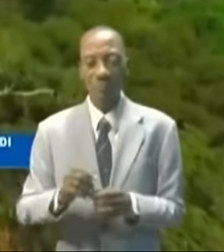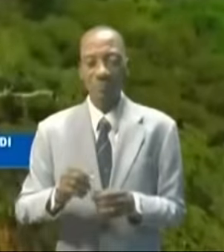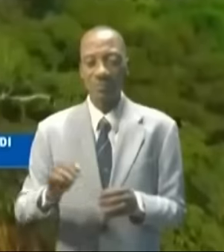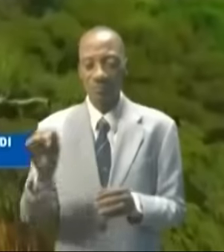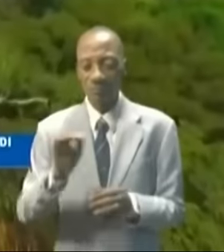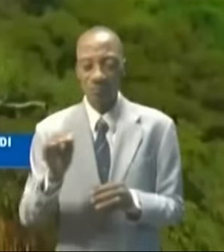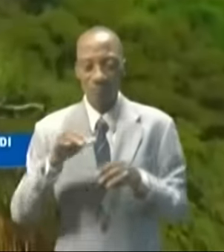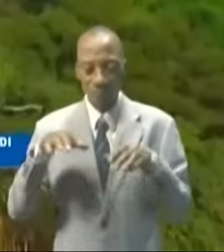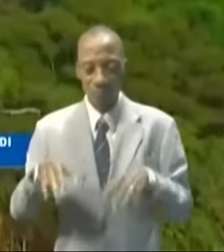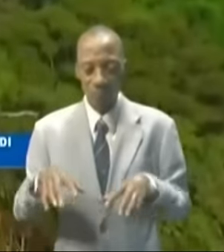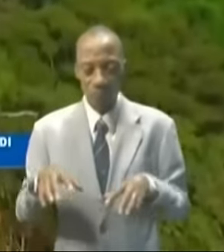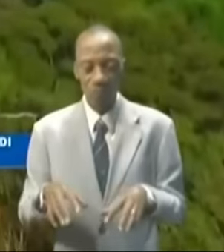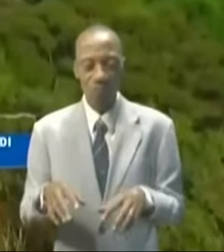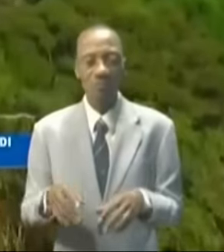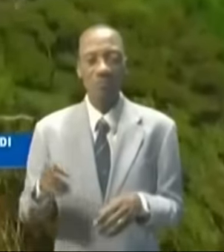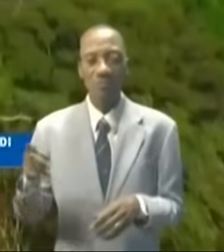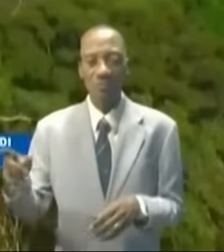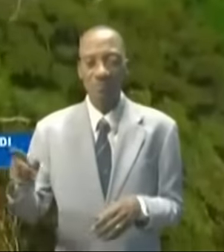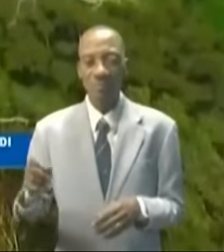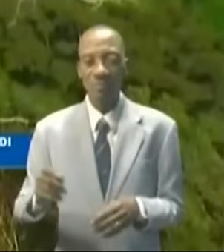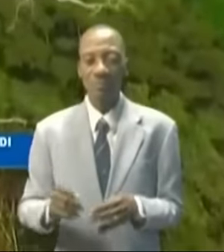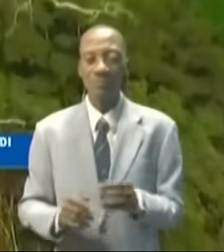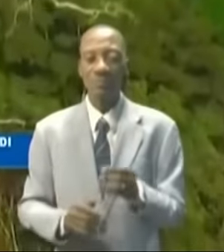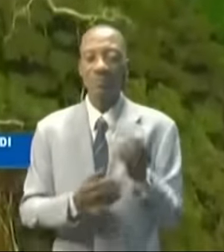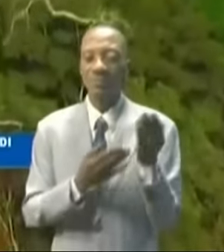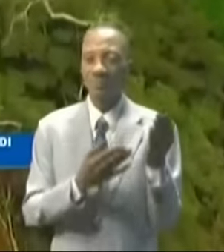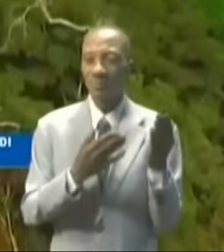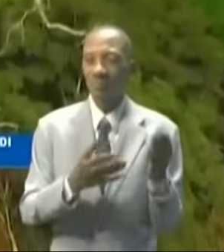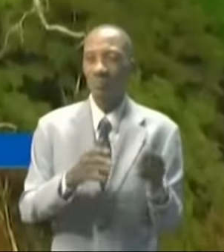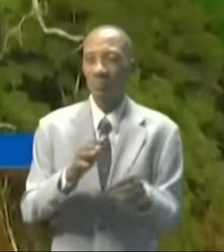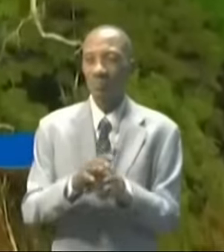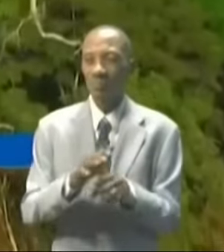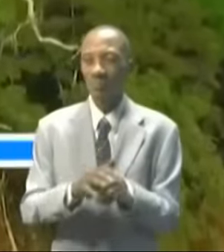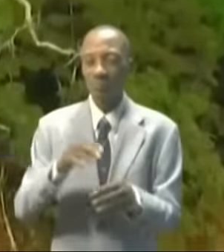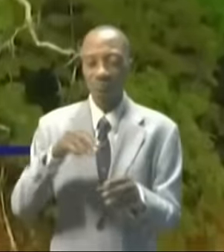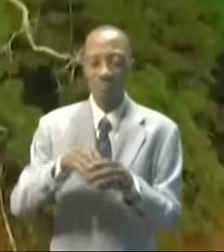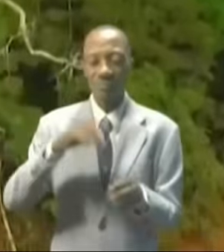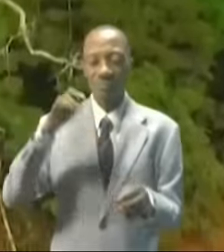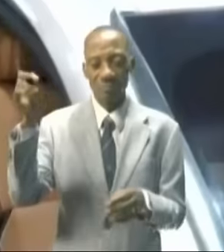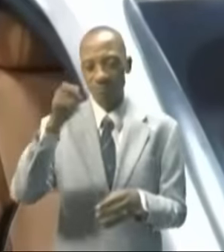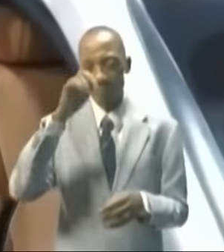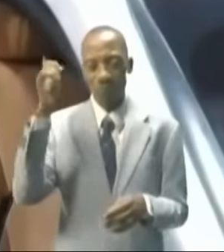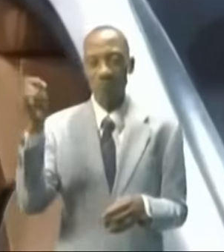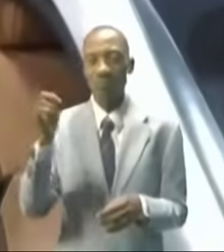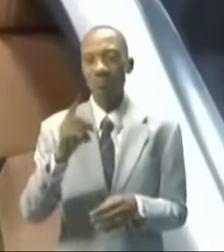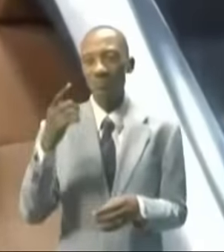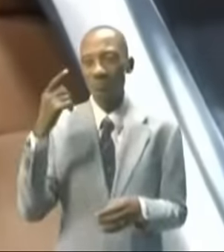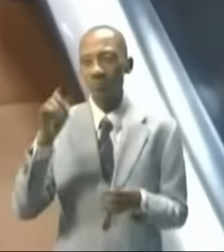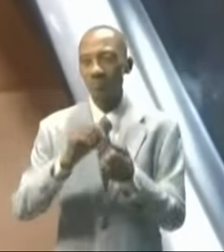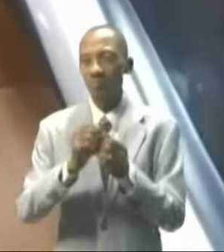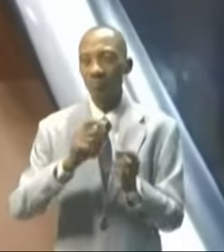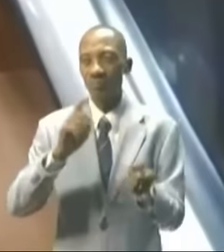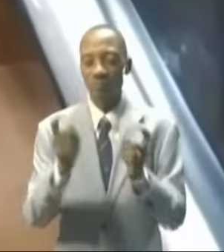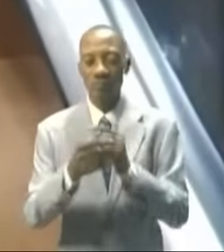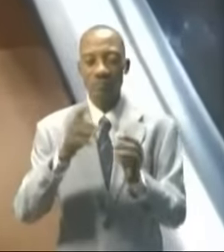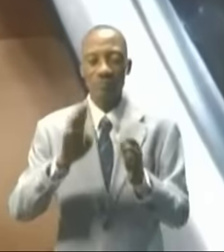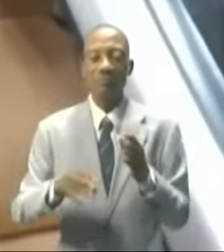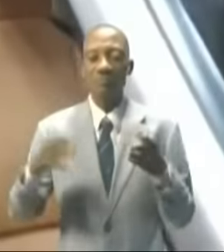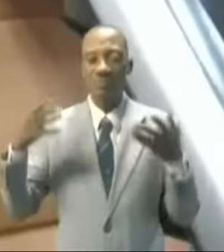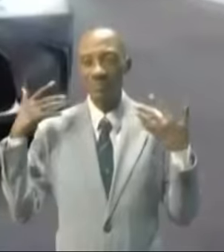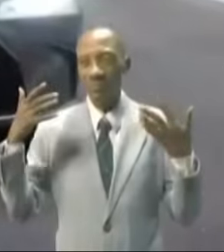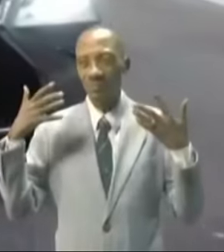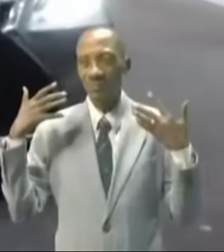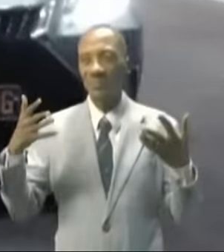des 17 pays régionaux membres, dont le Maroc, est une institution de l'Union africaine.